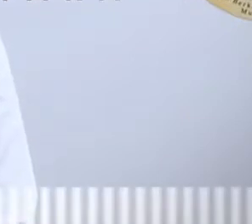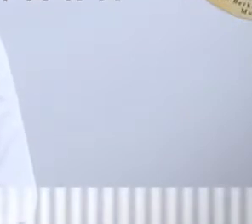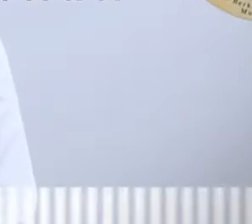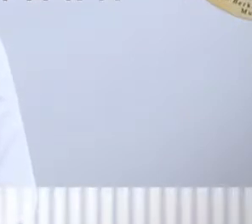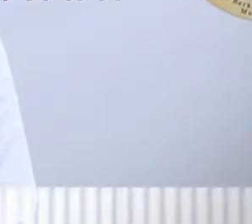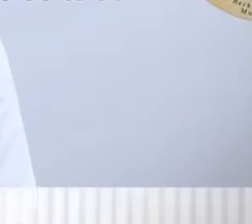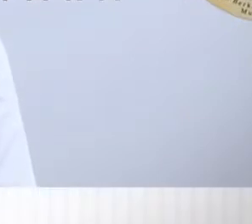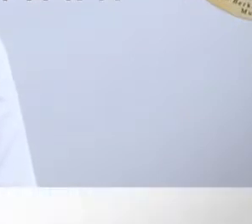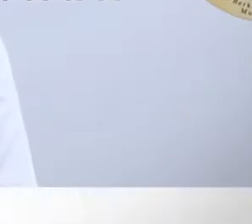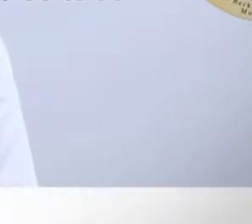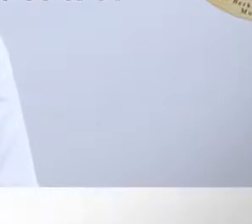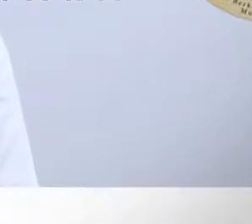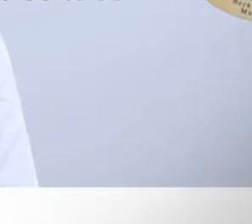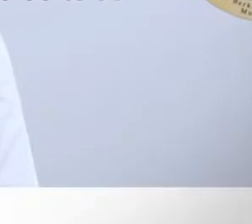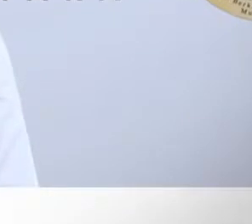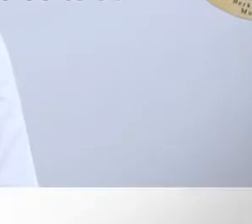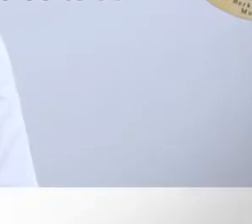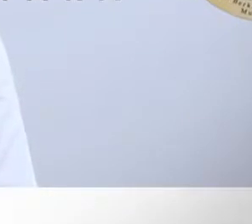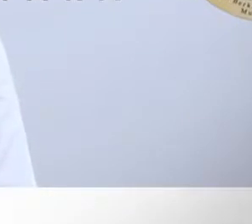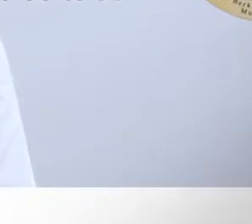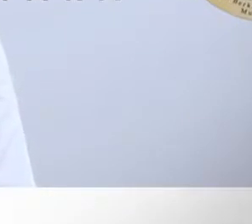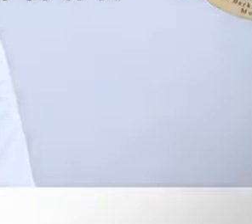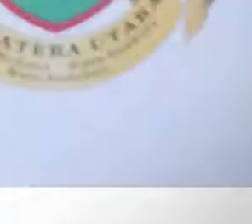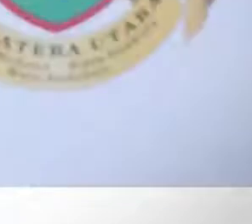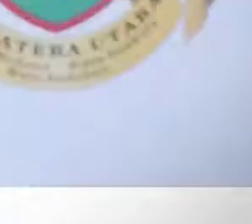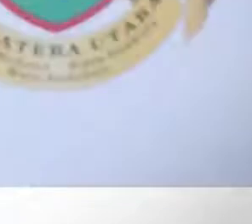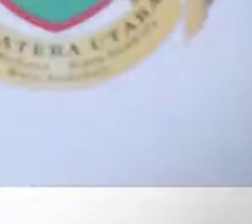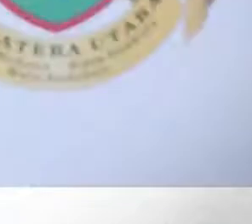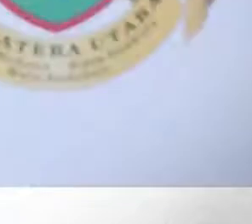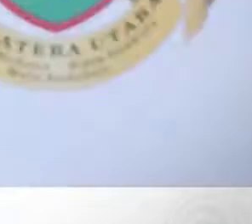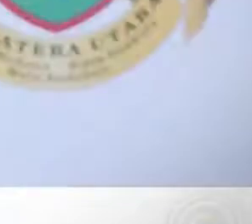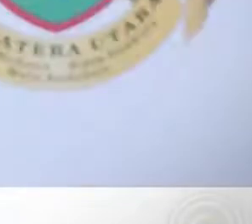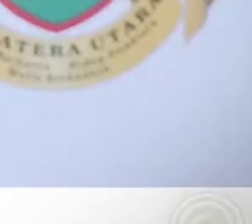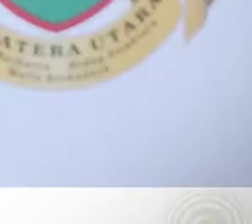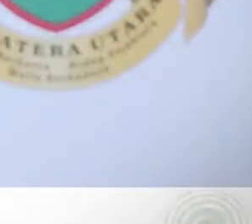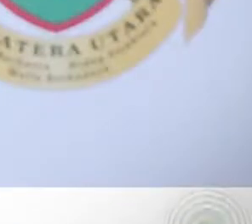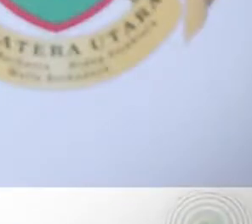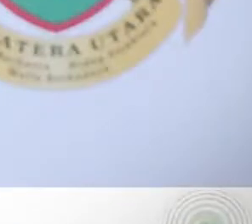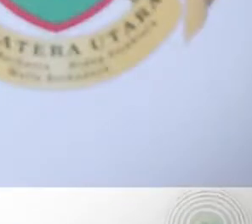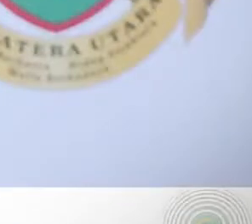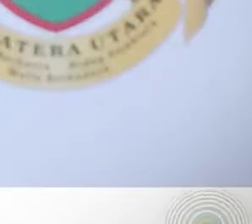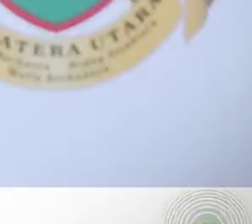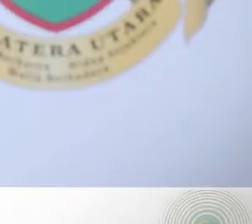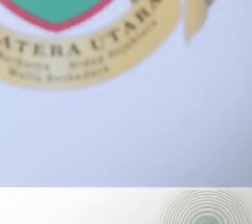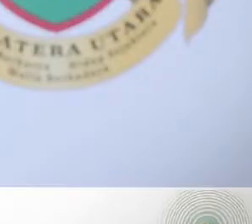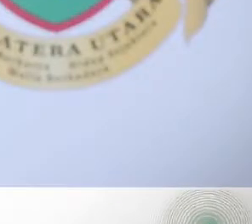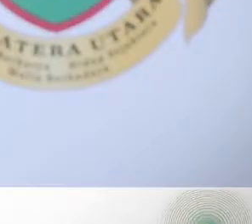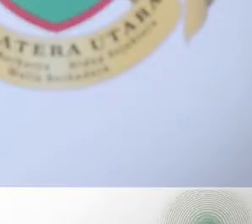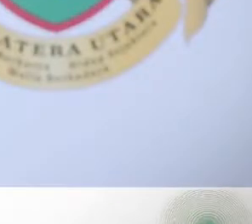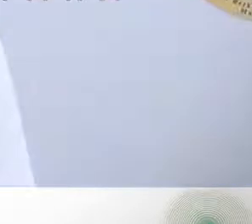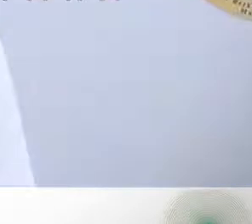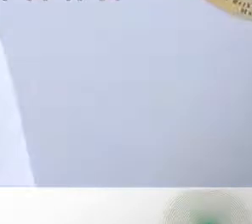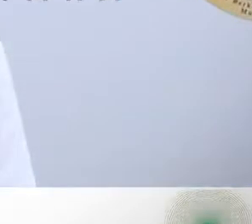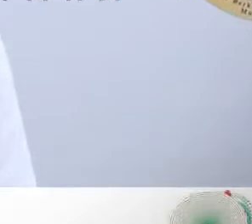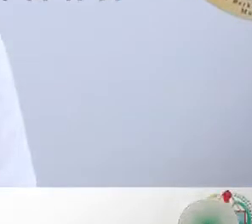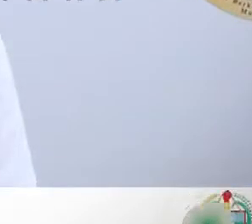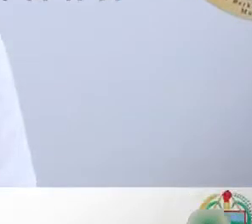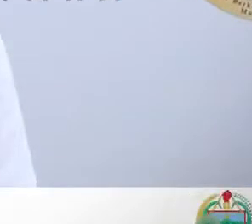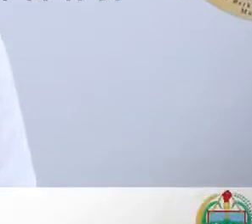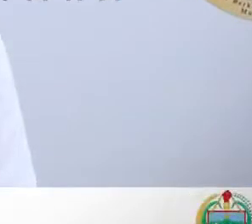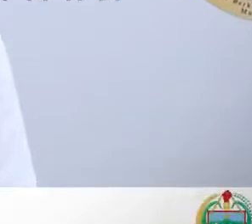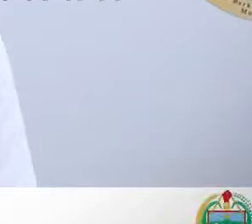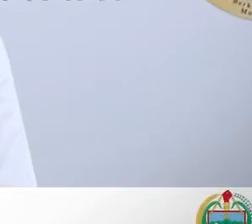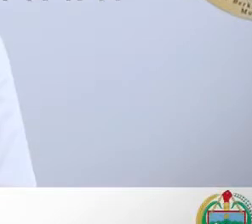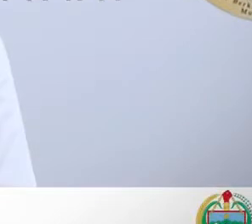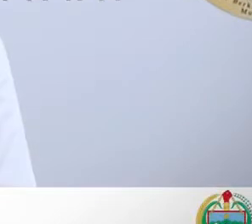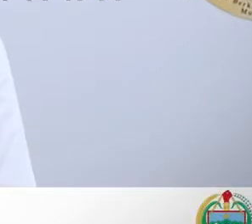Assalamualaikum warahmatullahi wabarakatuh. Salam sejahtera bagi kita semua.